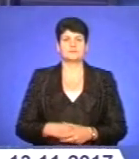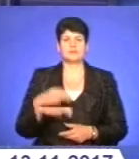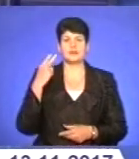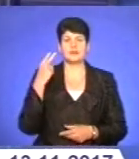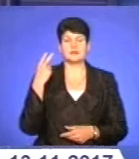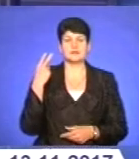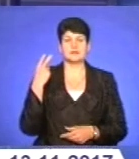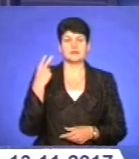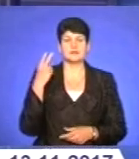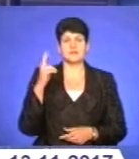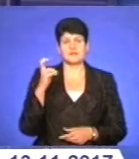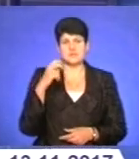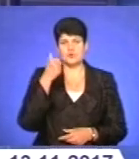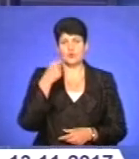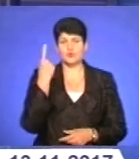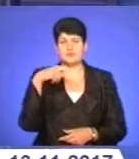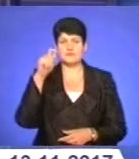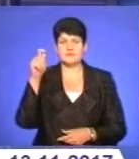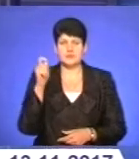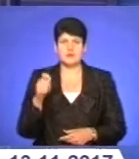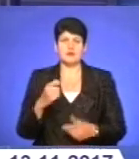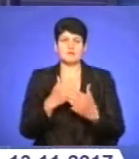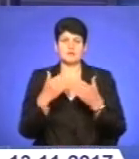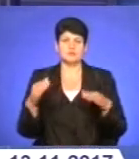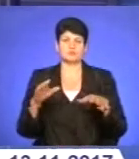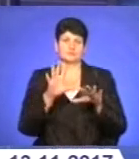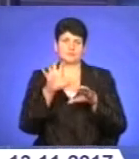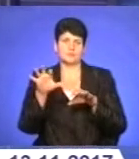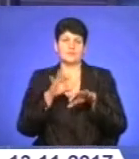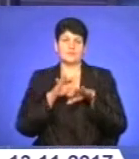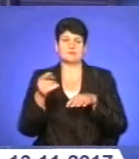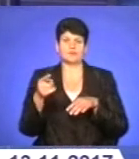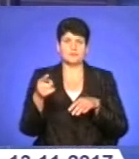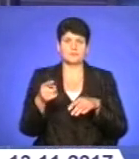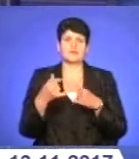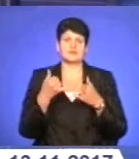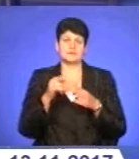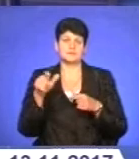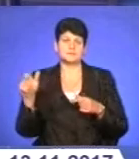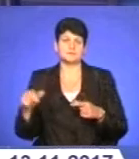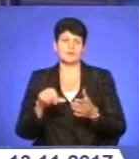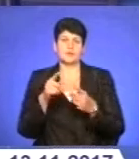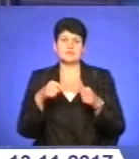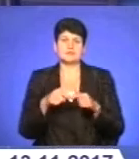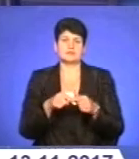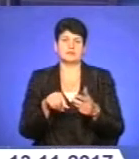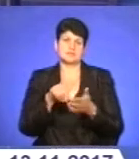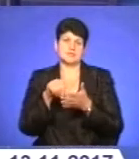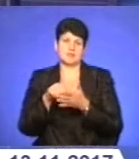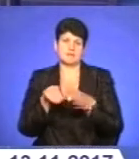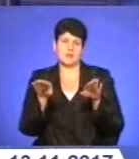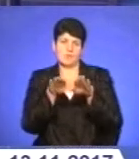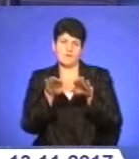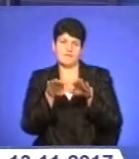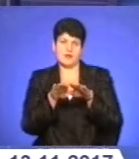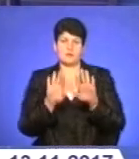2 століття, 1 війна. Виставку світлин під такою назвою провели у Тернополі. До уваги глядачів організатори представили порівняльну фотохроніку подій